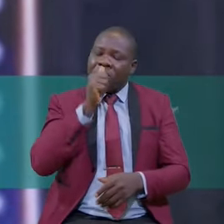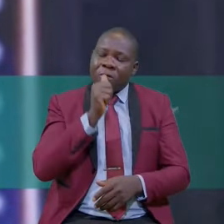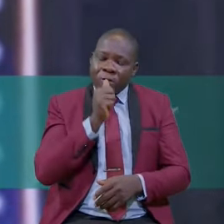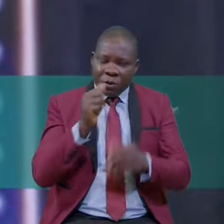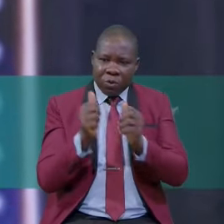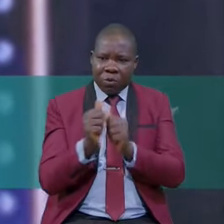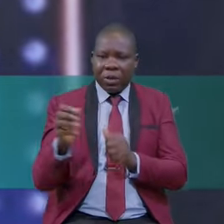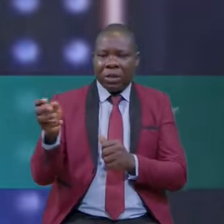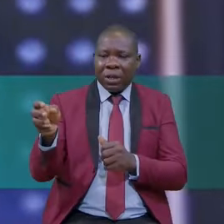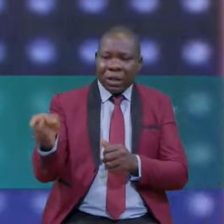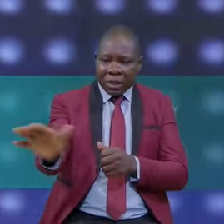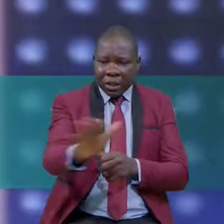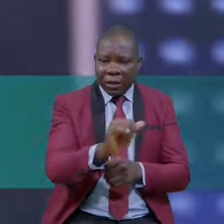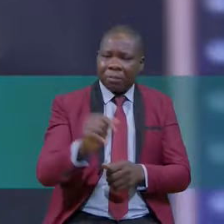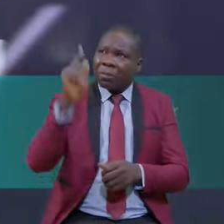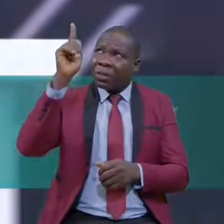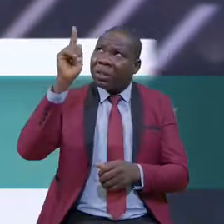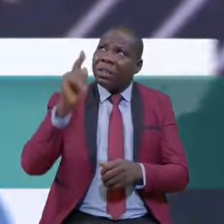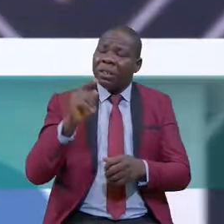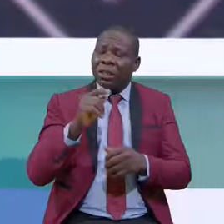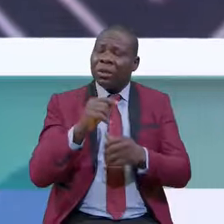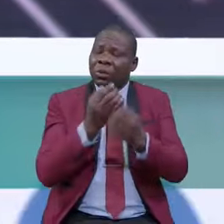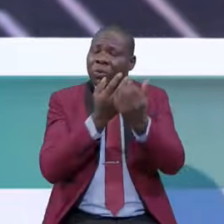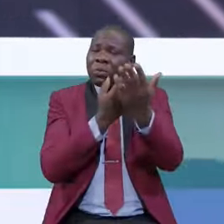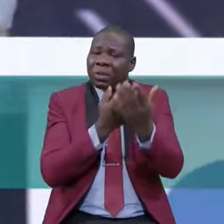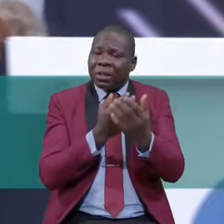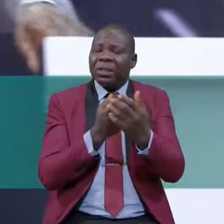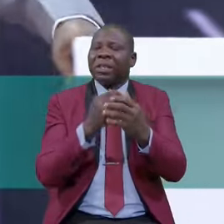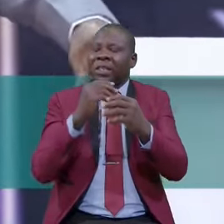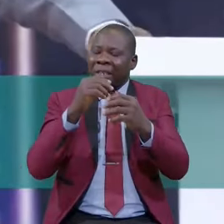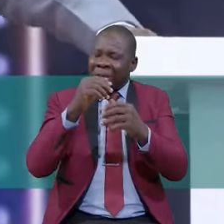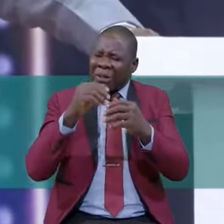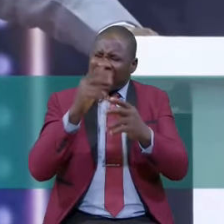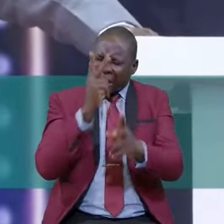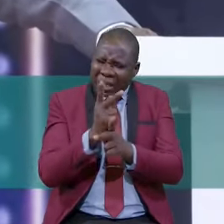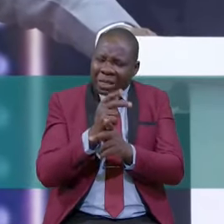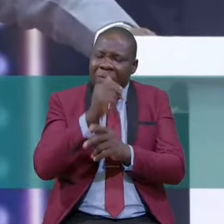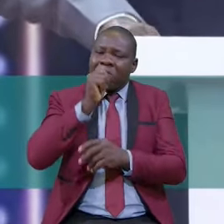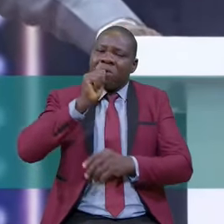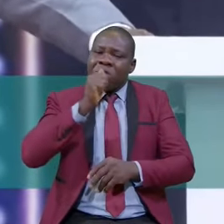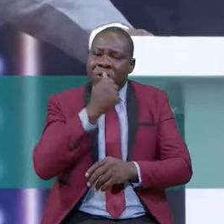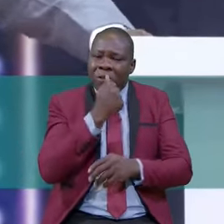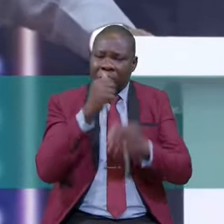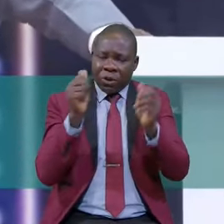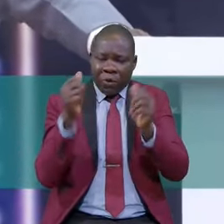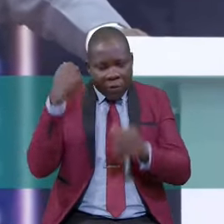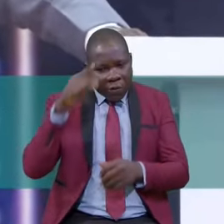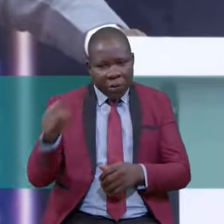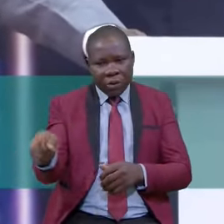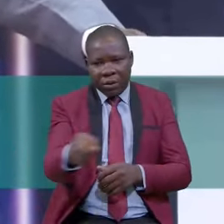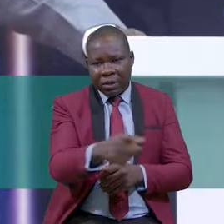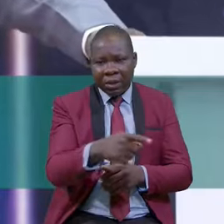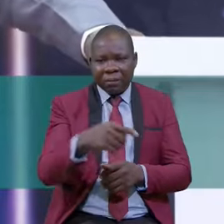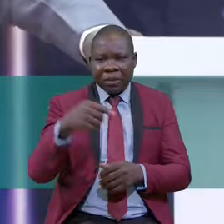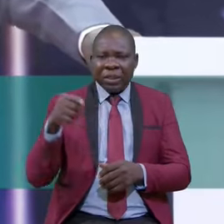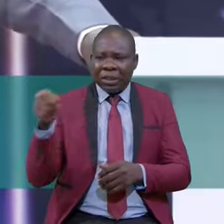il était ferme avec eux. Il n'a pas dit, oh, ce groupe-là ne peut rien faire. Ils ne pourront rien réaliser. Je